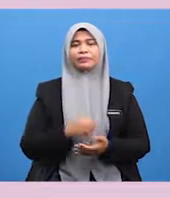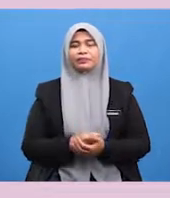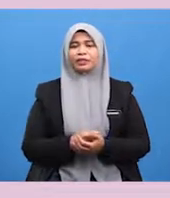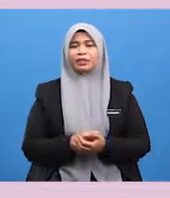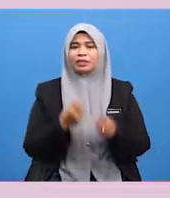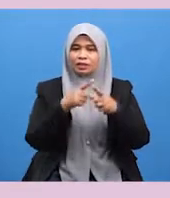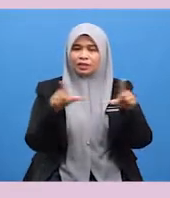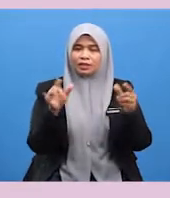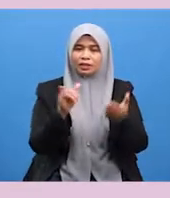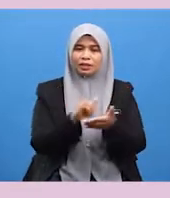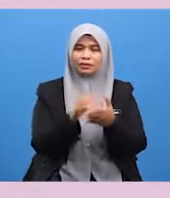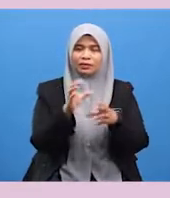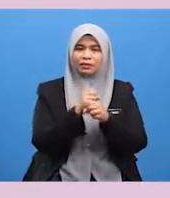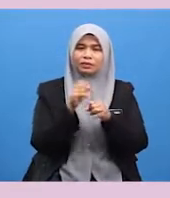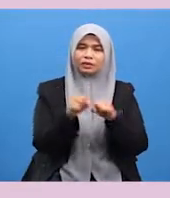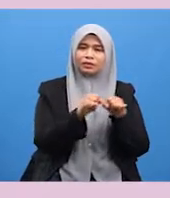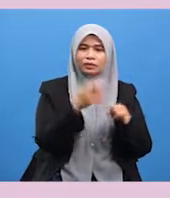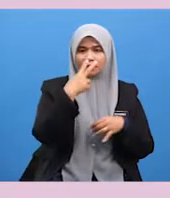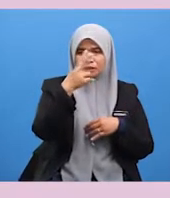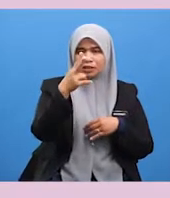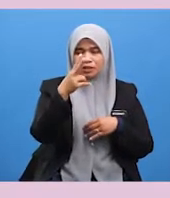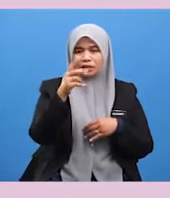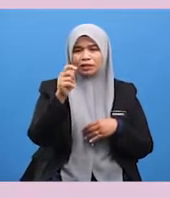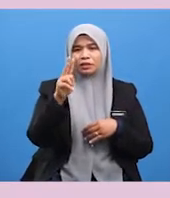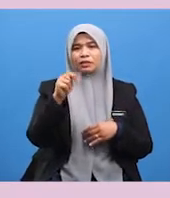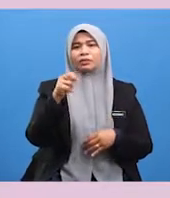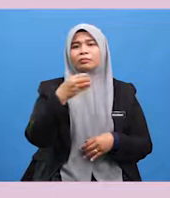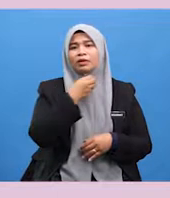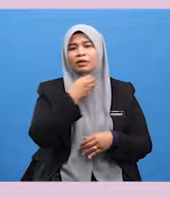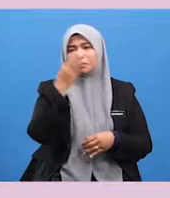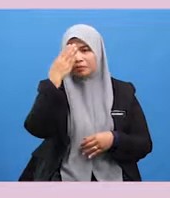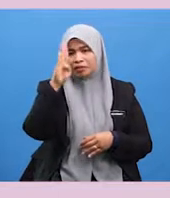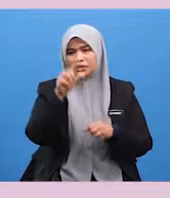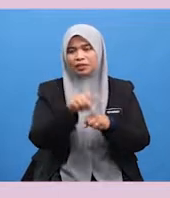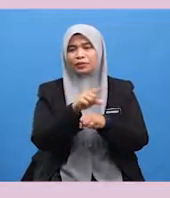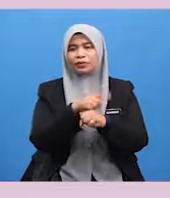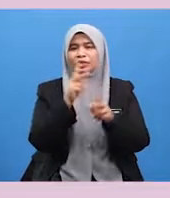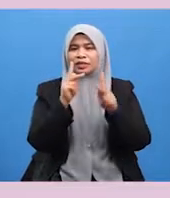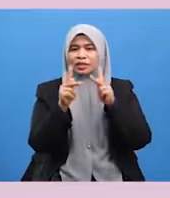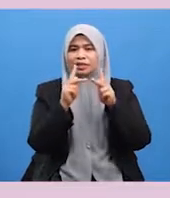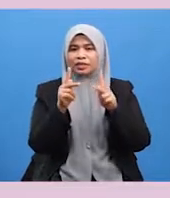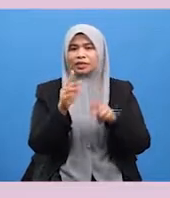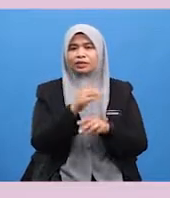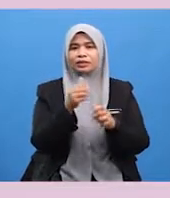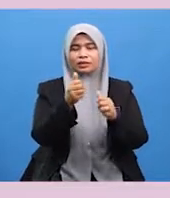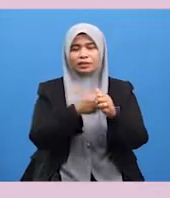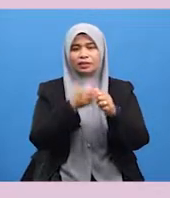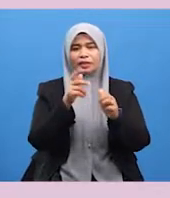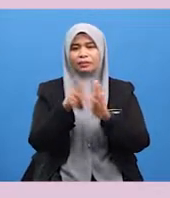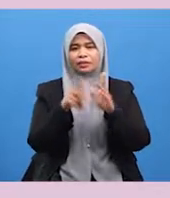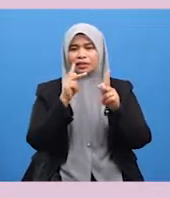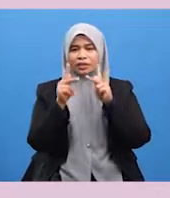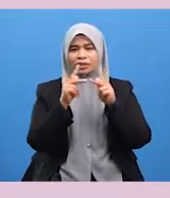Selain itu, dapat juga dilihat bahawa Tun Perak bijak menggunakan kata-kata dan setiap